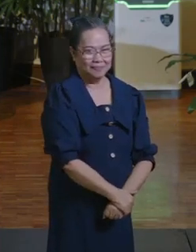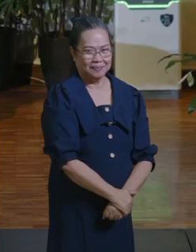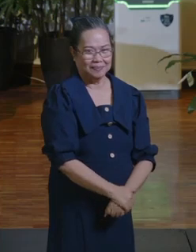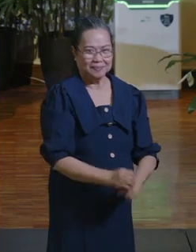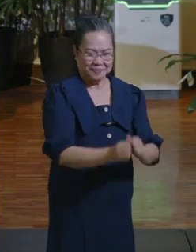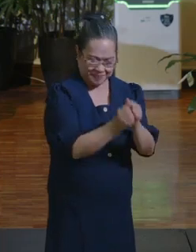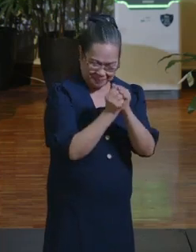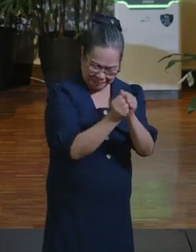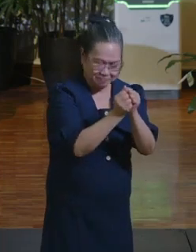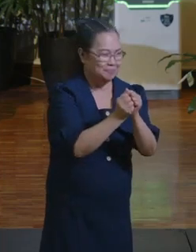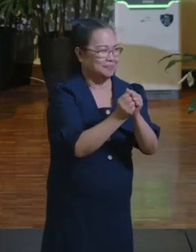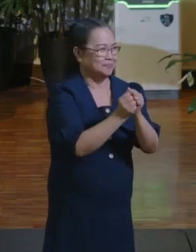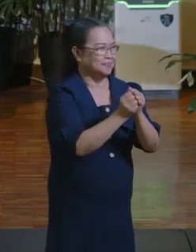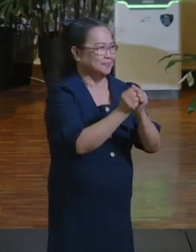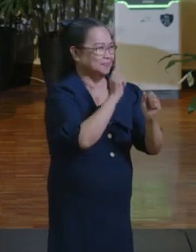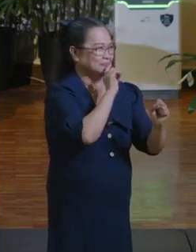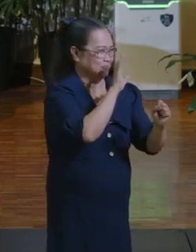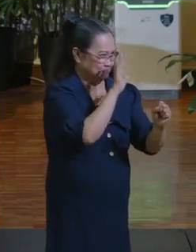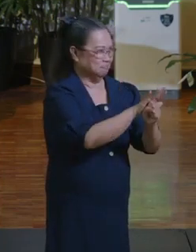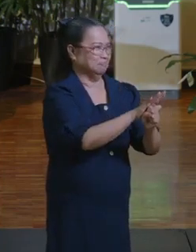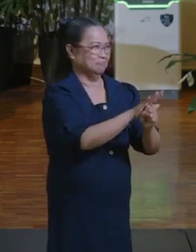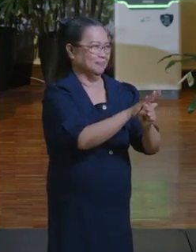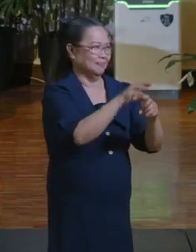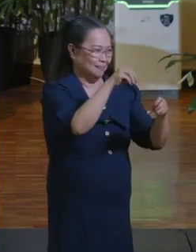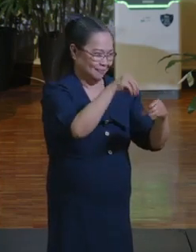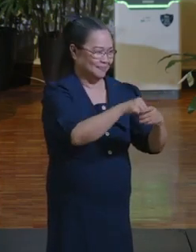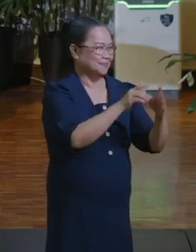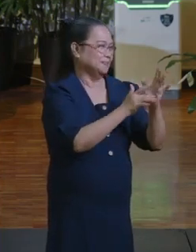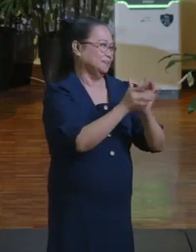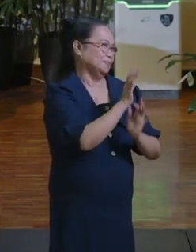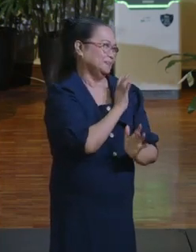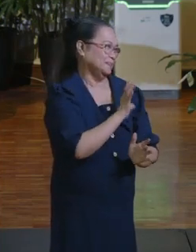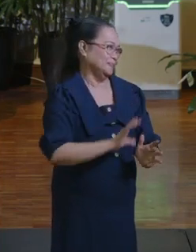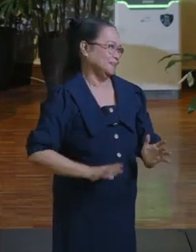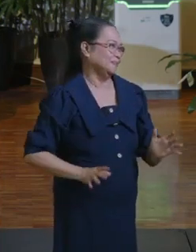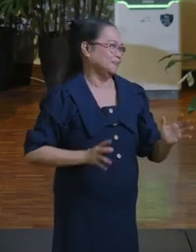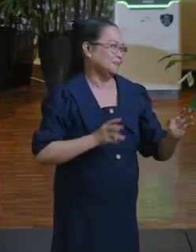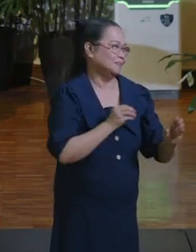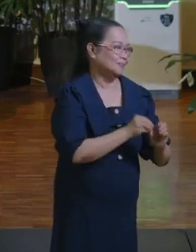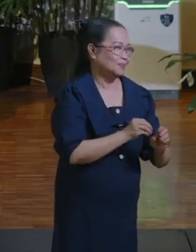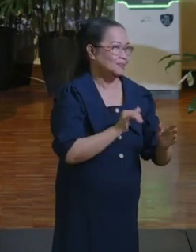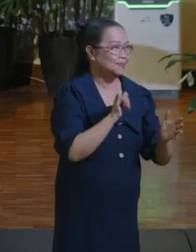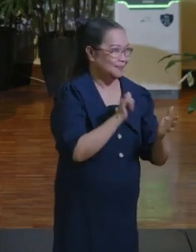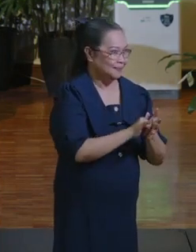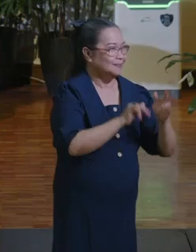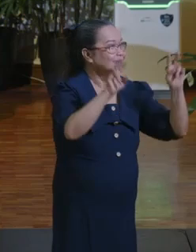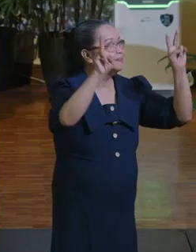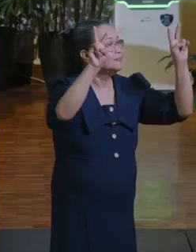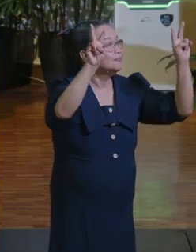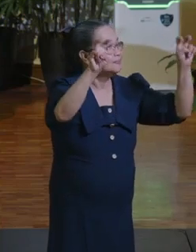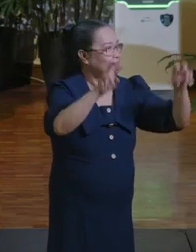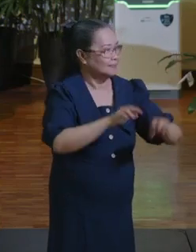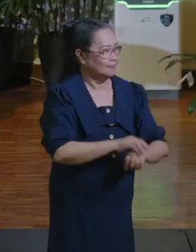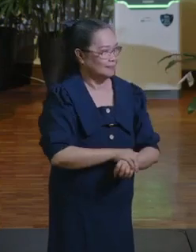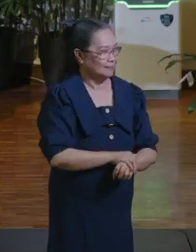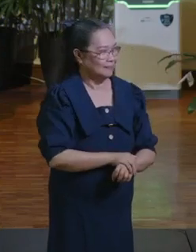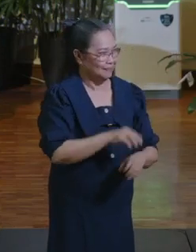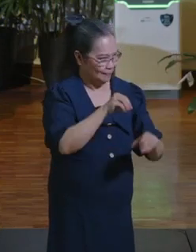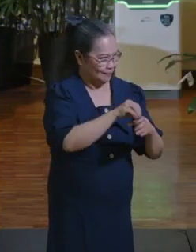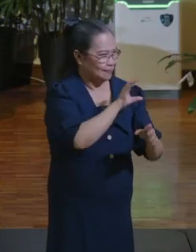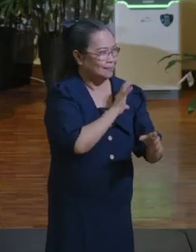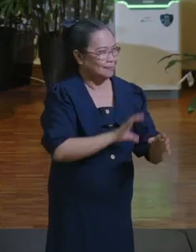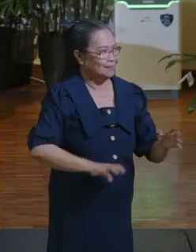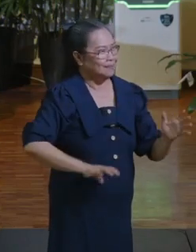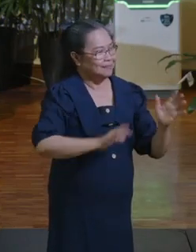Partakers of the promise in Christ Jesus. Yun po ang key phrase. In Christ